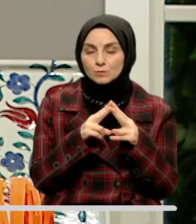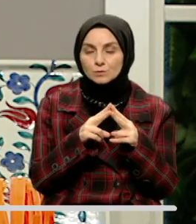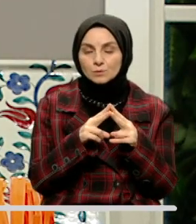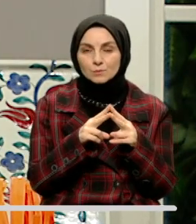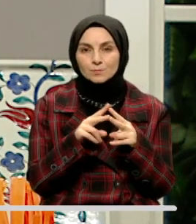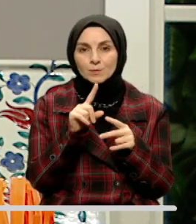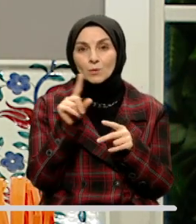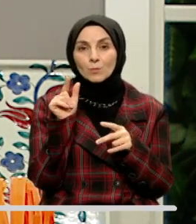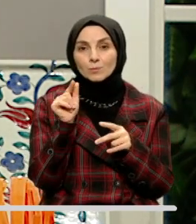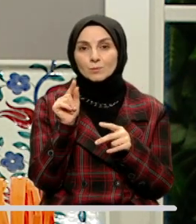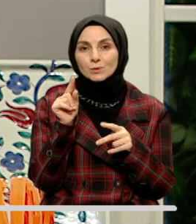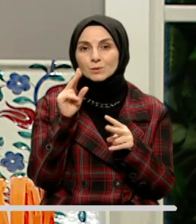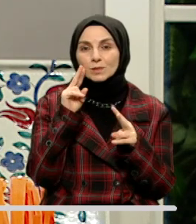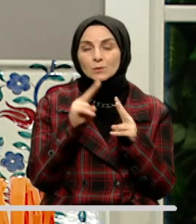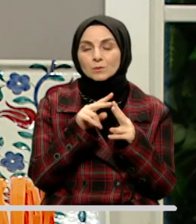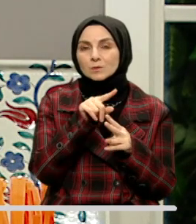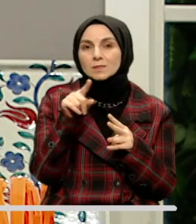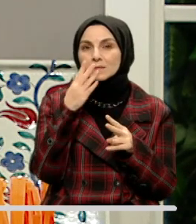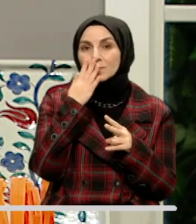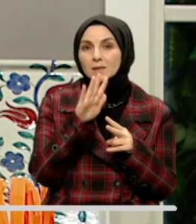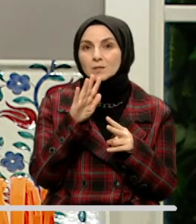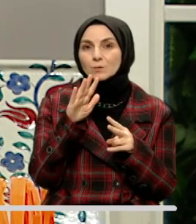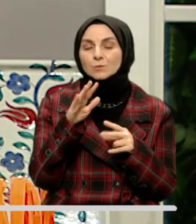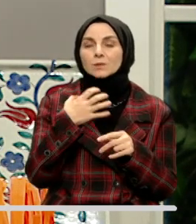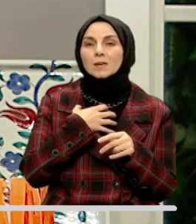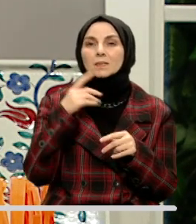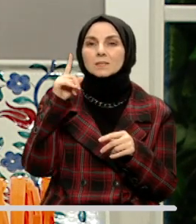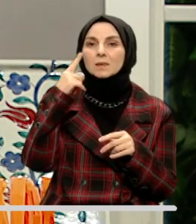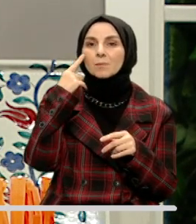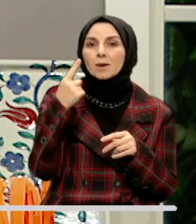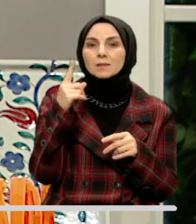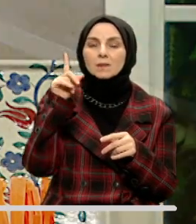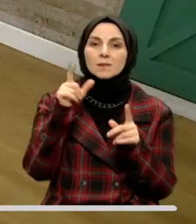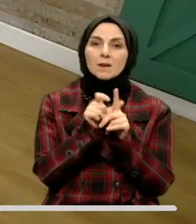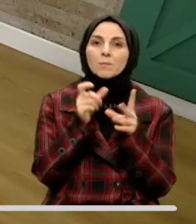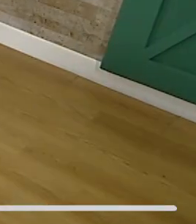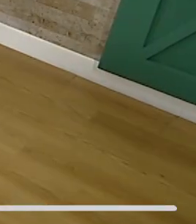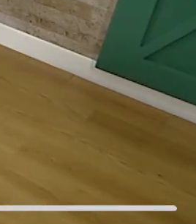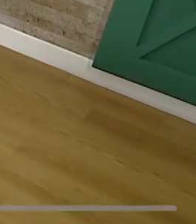10.30'da bizler buradayız. Sizi de bekliyoruz. Tekrar görüşünceye dek kendinize çok iyi bakın. Allah'a emanet olun.